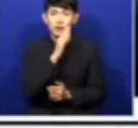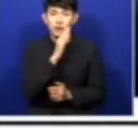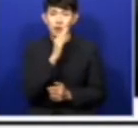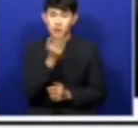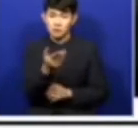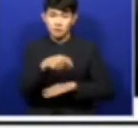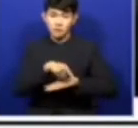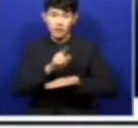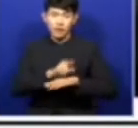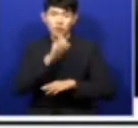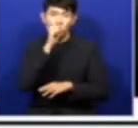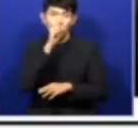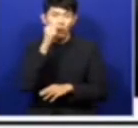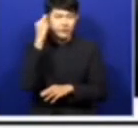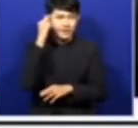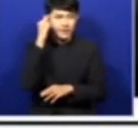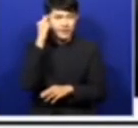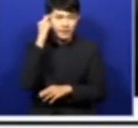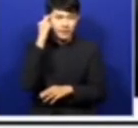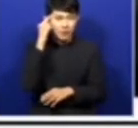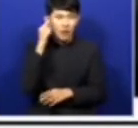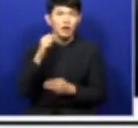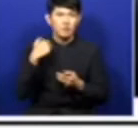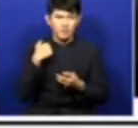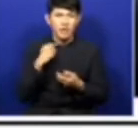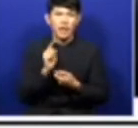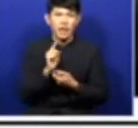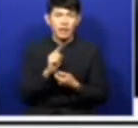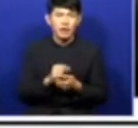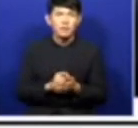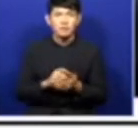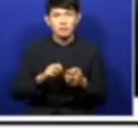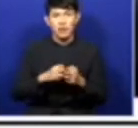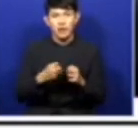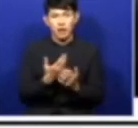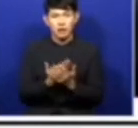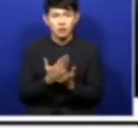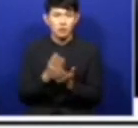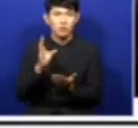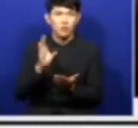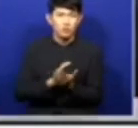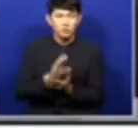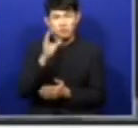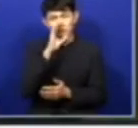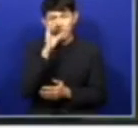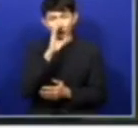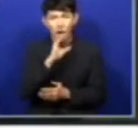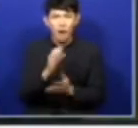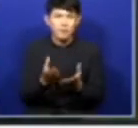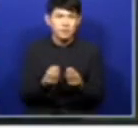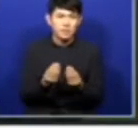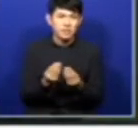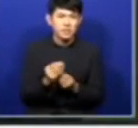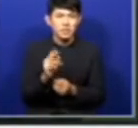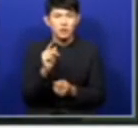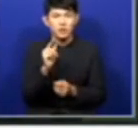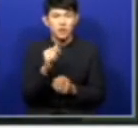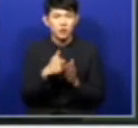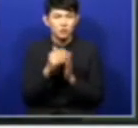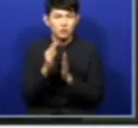านประธานลองคิดดูว่าถ้าเรามีข้อจำกัดในเรื่องของการที่จะใช้งบประมาณในการที่จะไปหาพื้นที่สีเขียวเพิ่มขึ้น